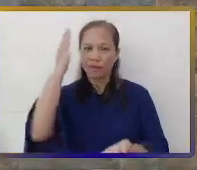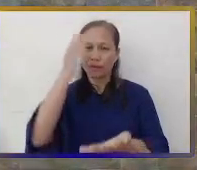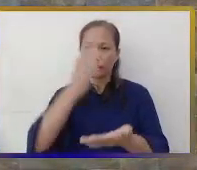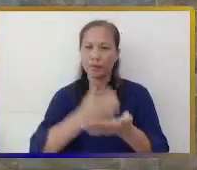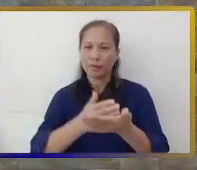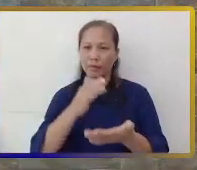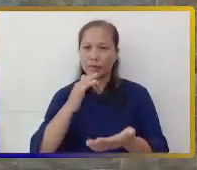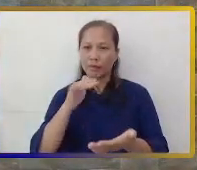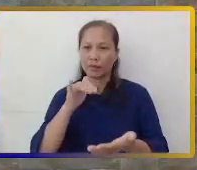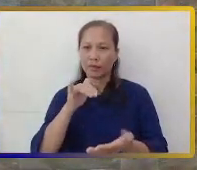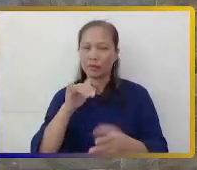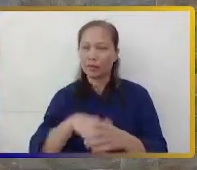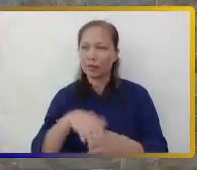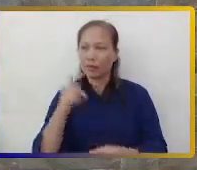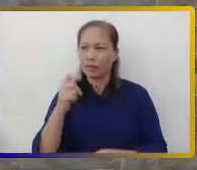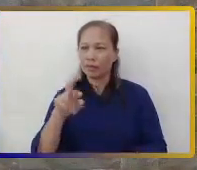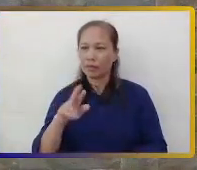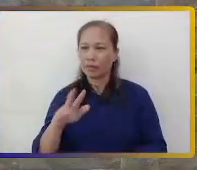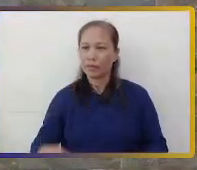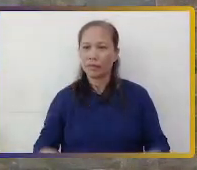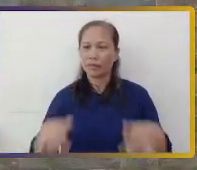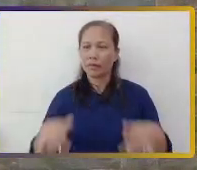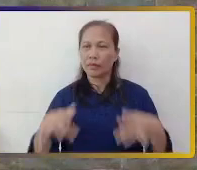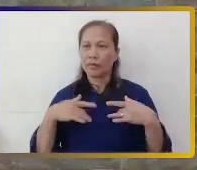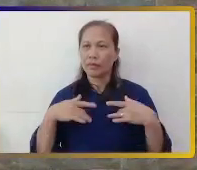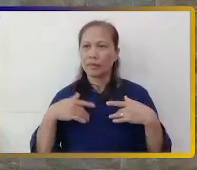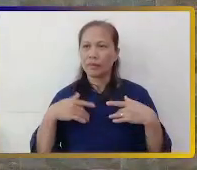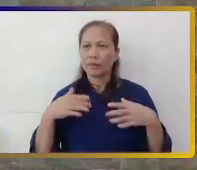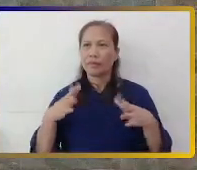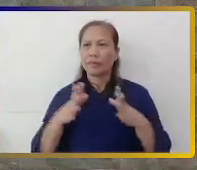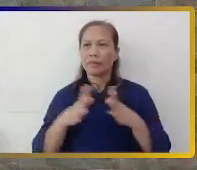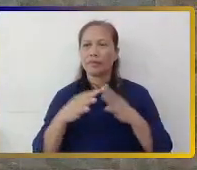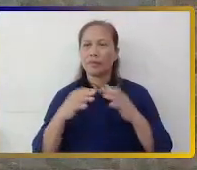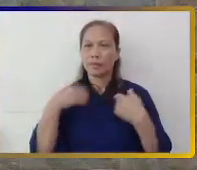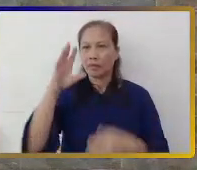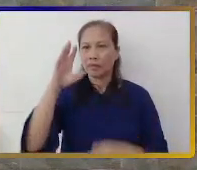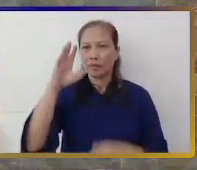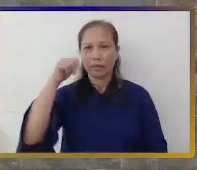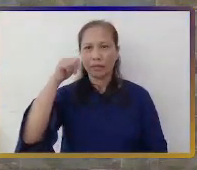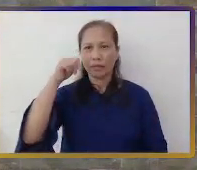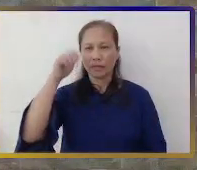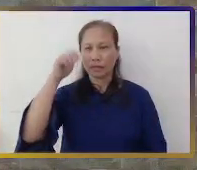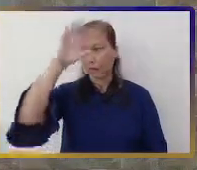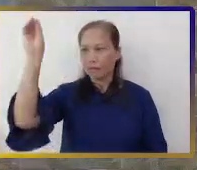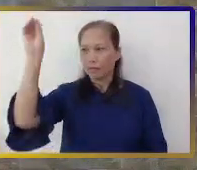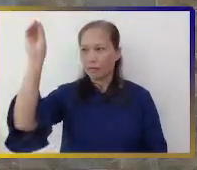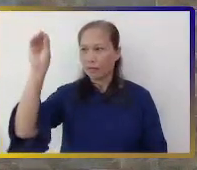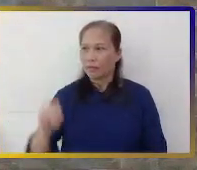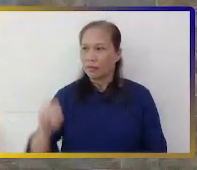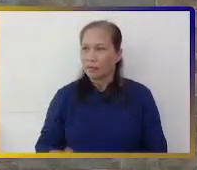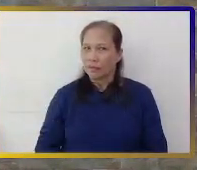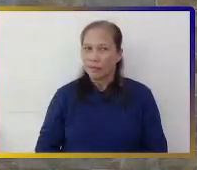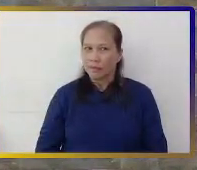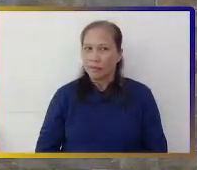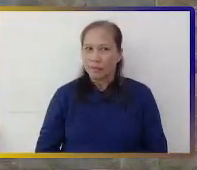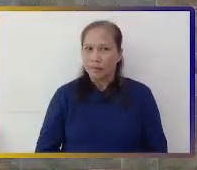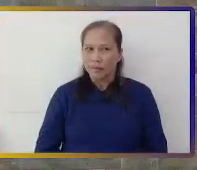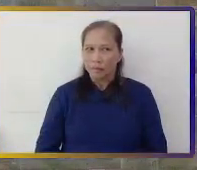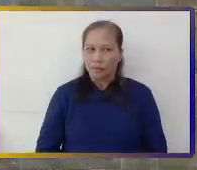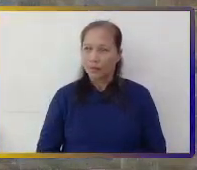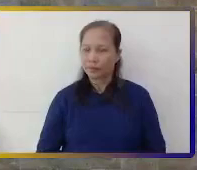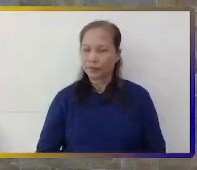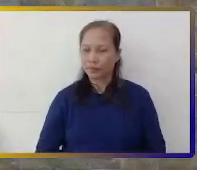nila that even the young men were persuaded to marry them Bakit It's because of their